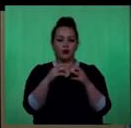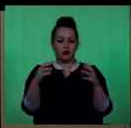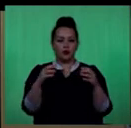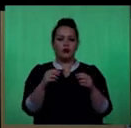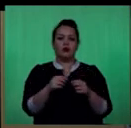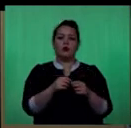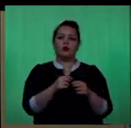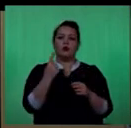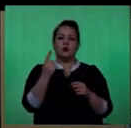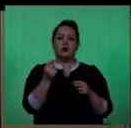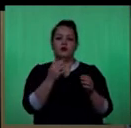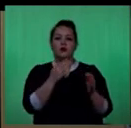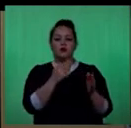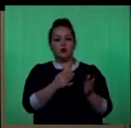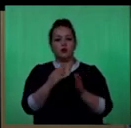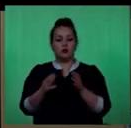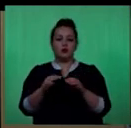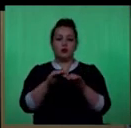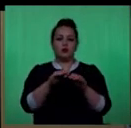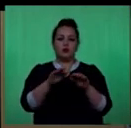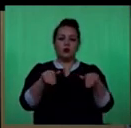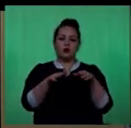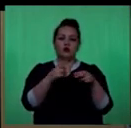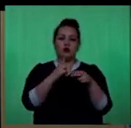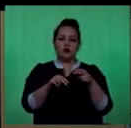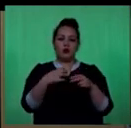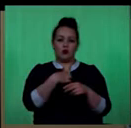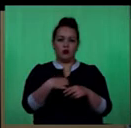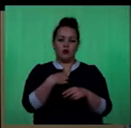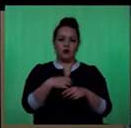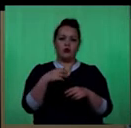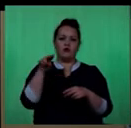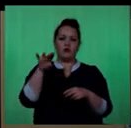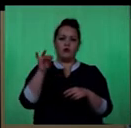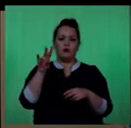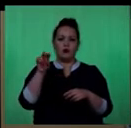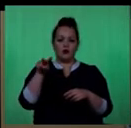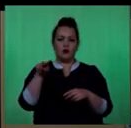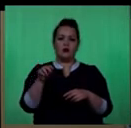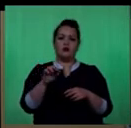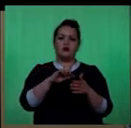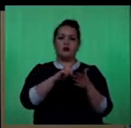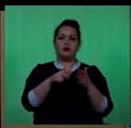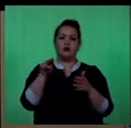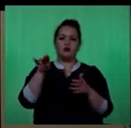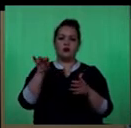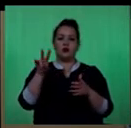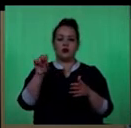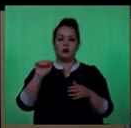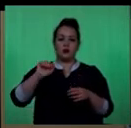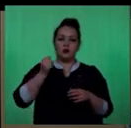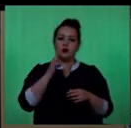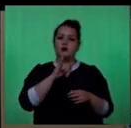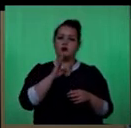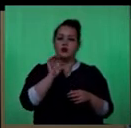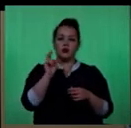пенал нулевое окончание основа пенал и кори пенал слова подруга к